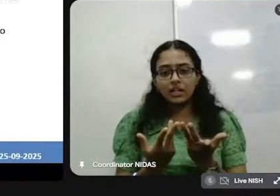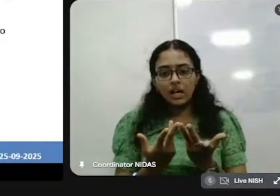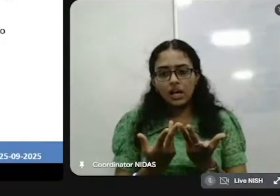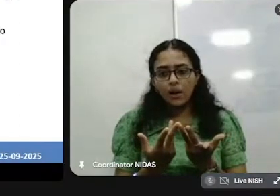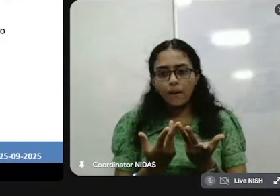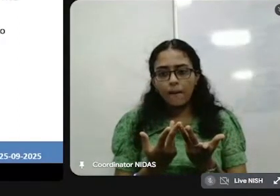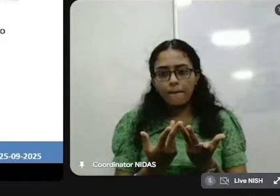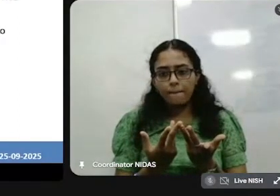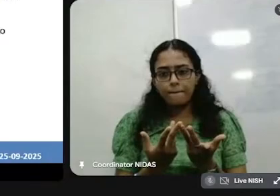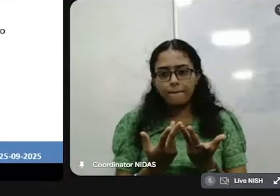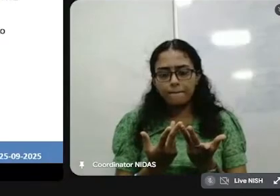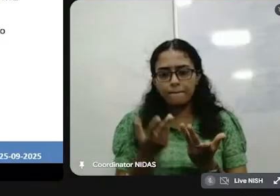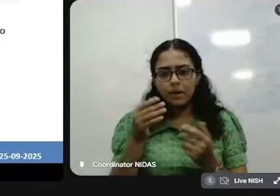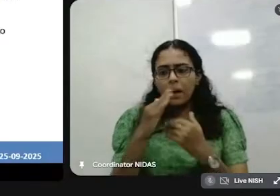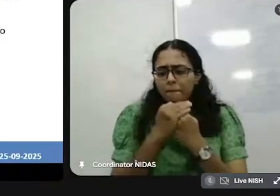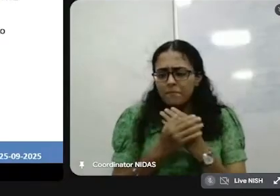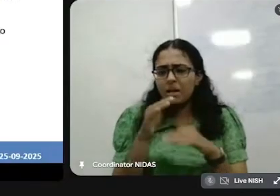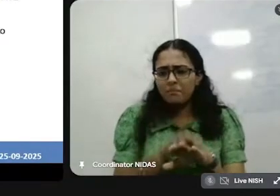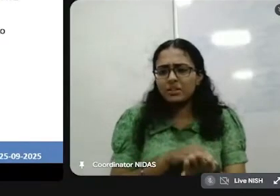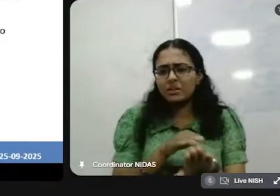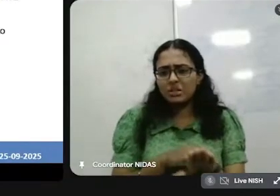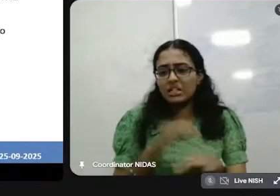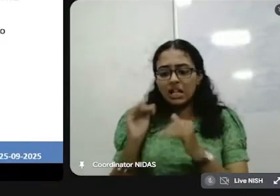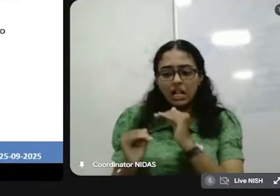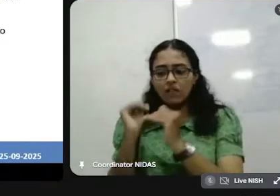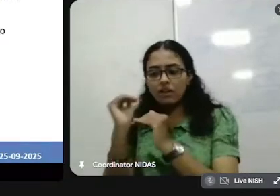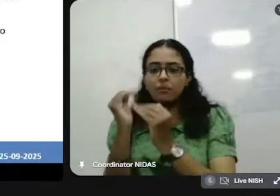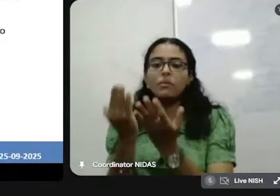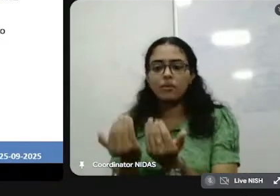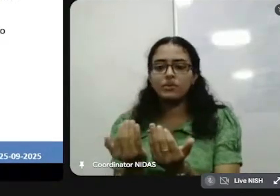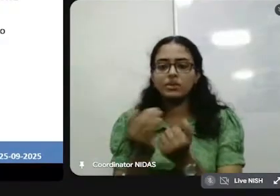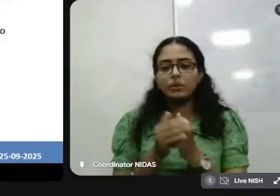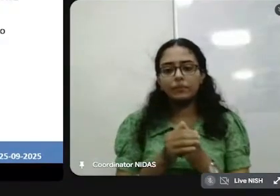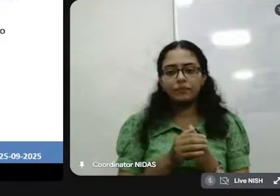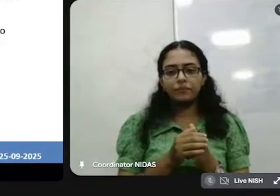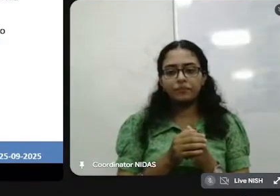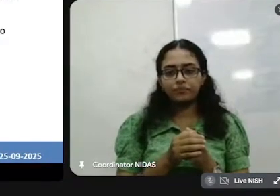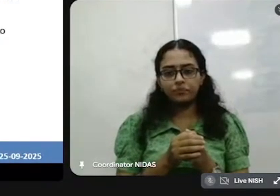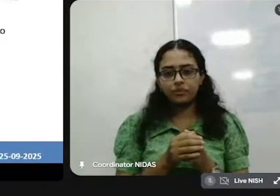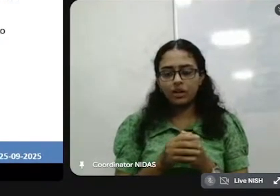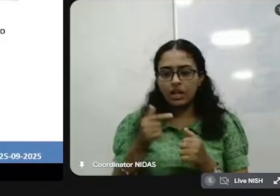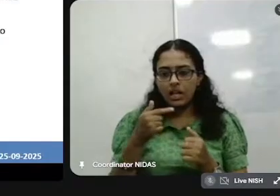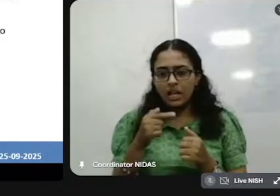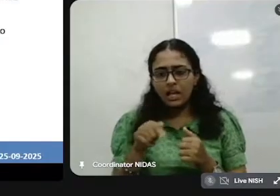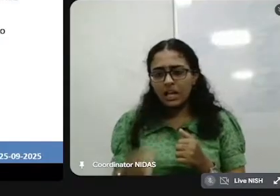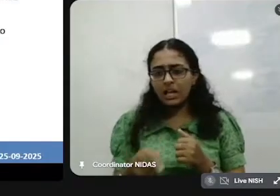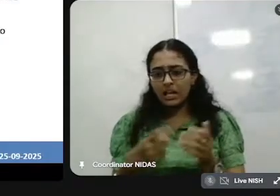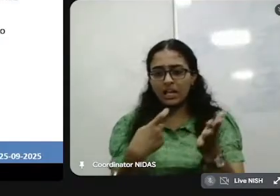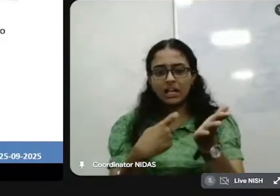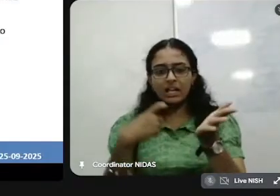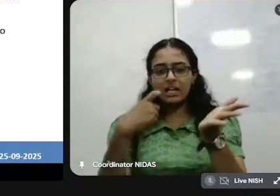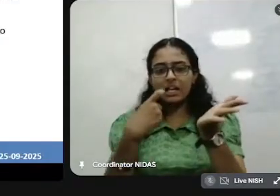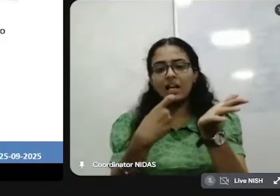അതായത് തെറപ്പി കൊടുത്ത് പതുക്കെ പതുക്കെ അതിന് ഇംപ്രൂവ്മെന്റ്സ് വരുത്താനായിട്ട് നമ്മൾക്ക് സാധിക്കും. അപ്പൊ അങ്ങനത്തെ സമീപനമാണ് റീസ്റ്റോർ എന്ന്